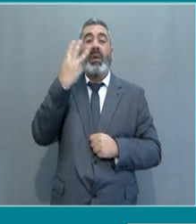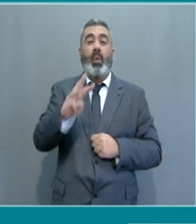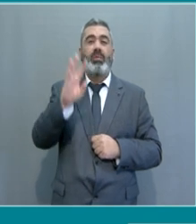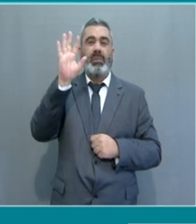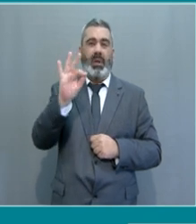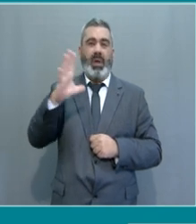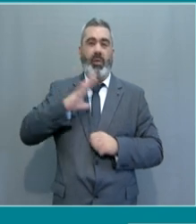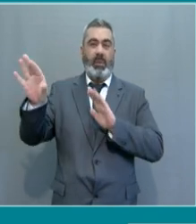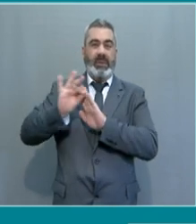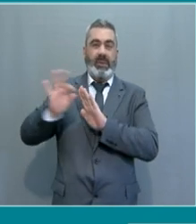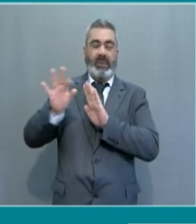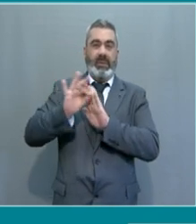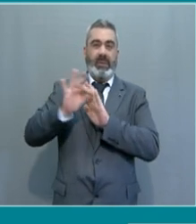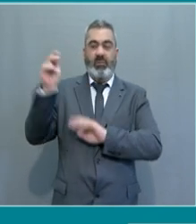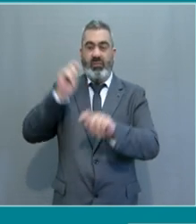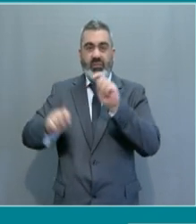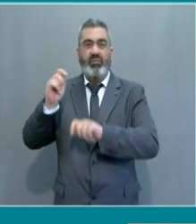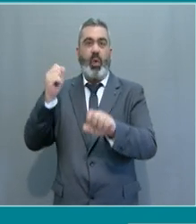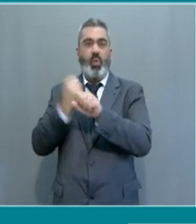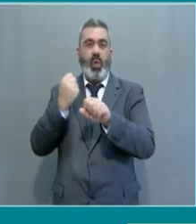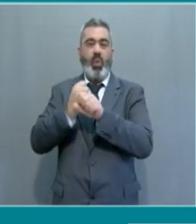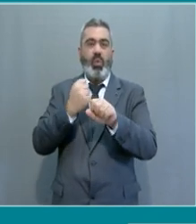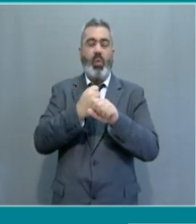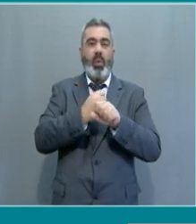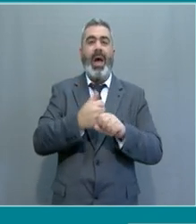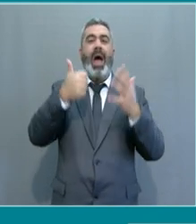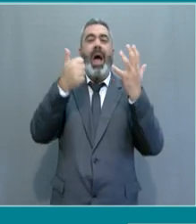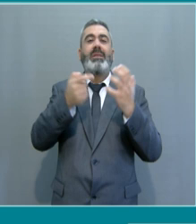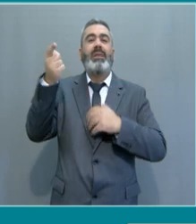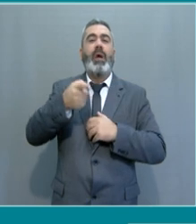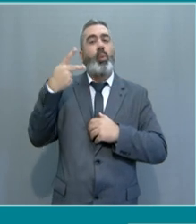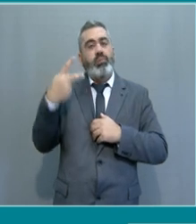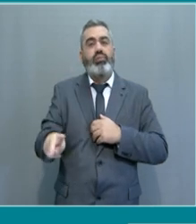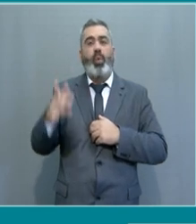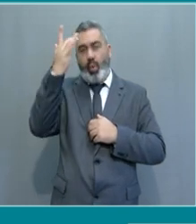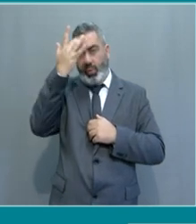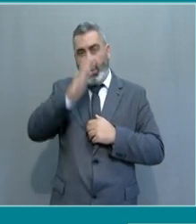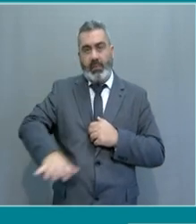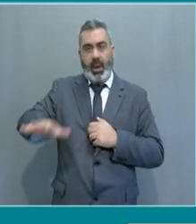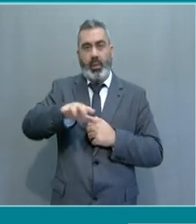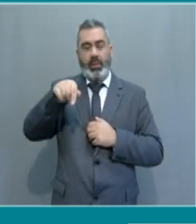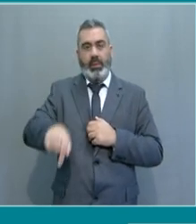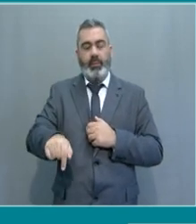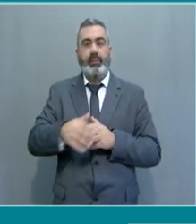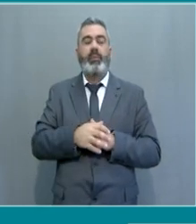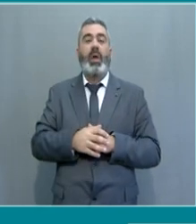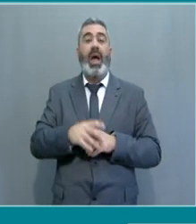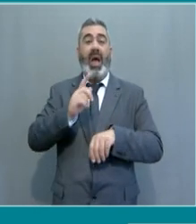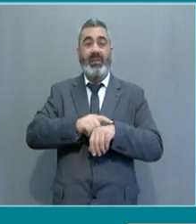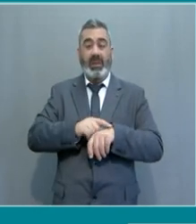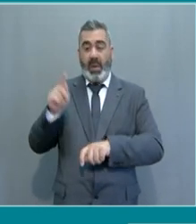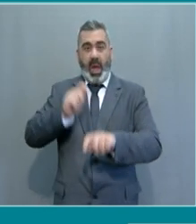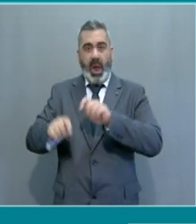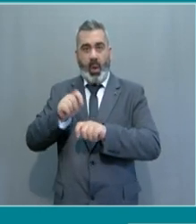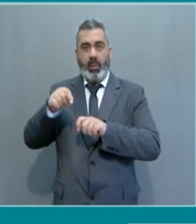της κατασκευής, πάνω από το 60% προήλθαν από την τοπική κοινωνία και βέβαια και στη διάρκεια της λειτουργίας του έργου,